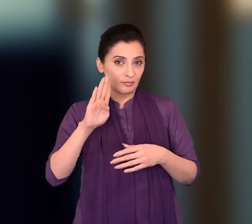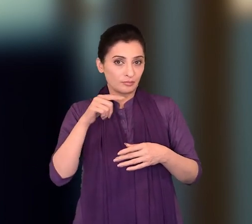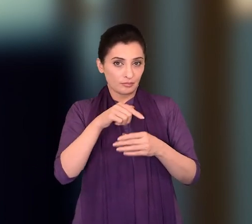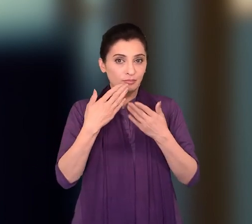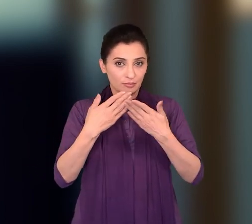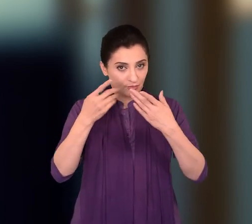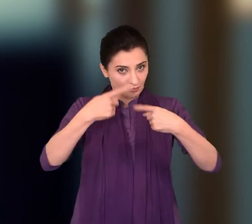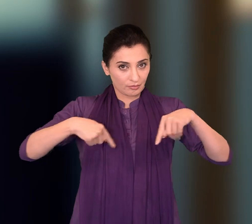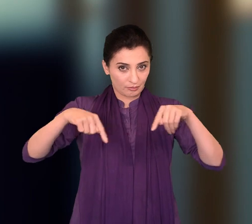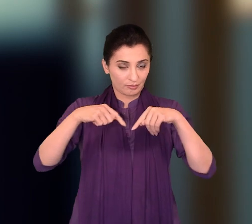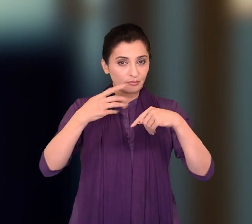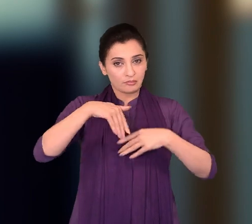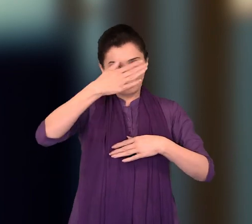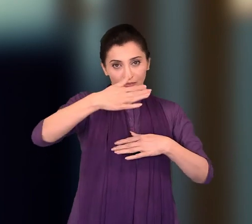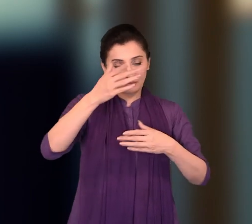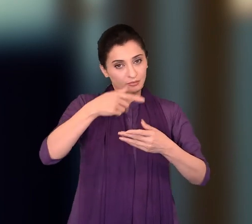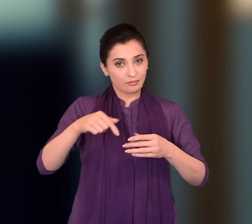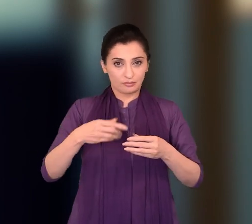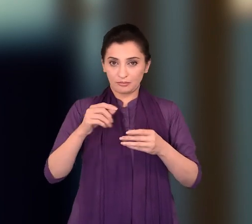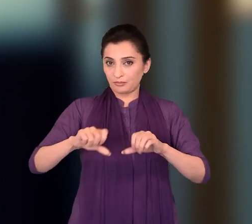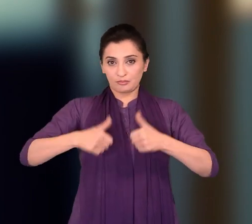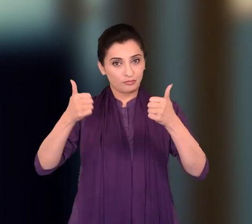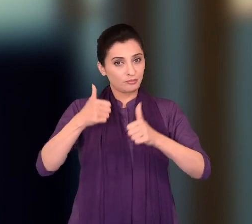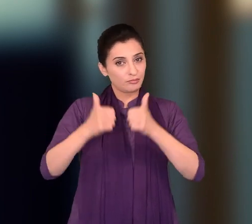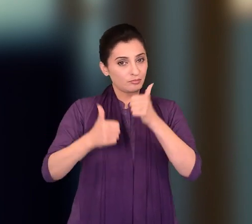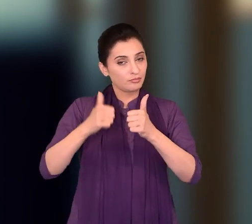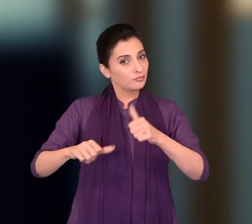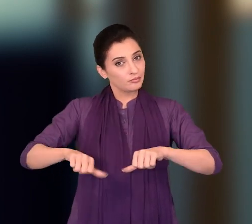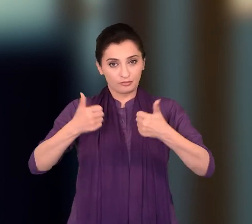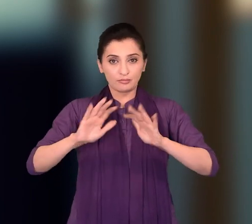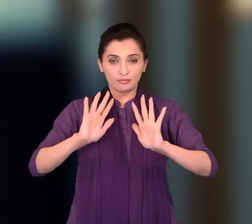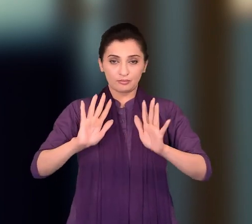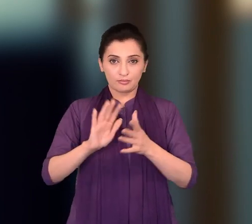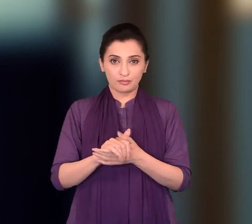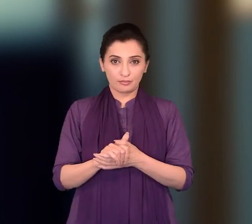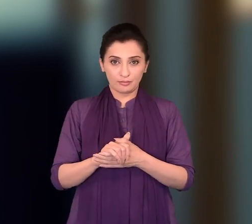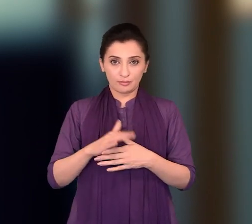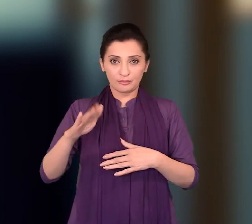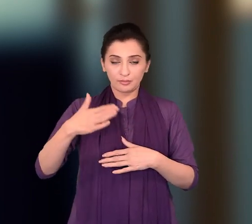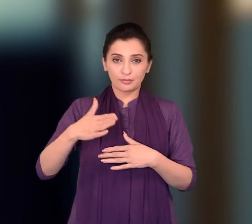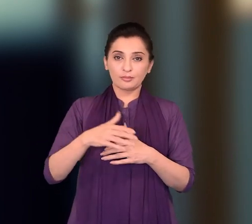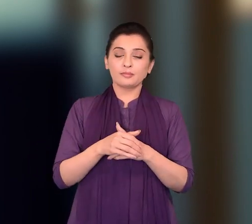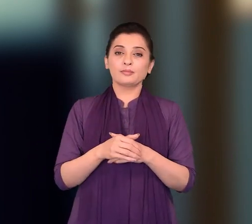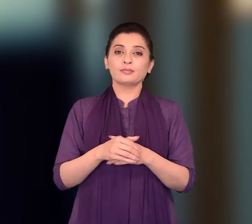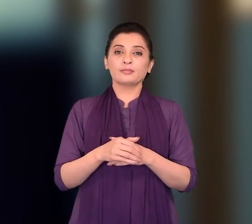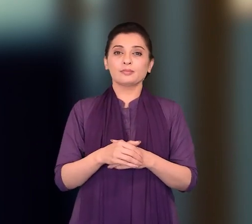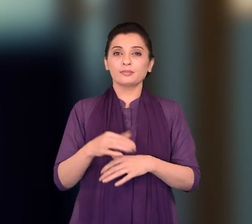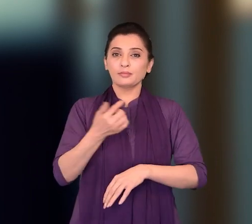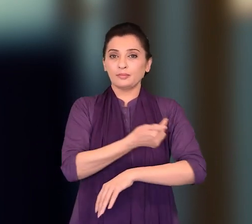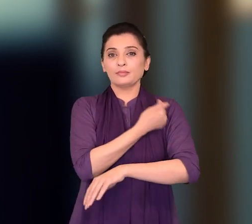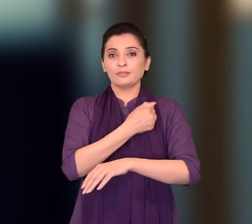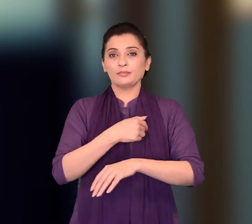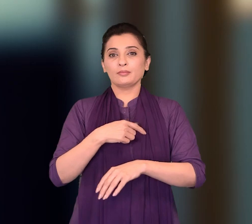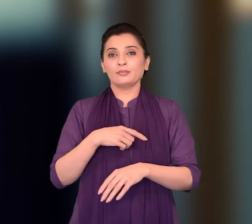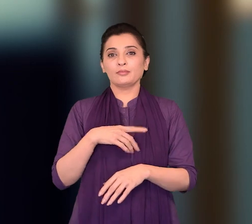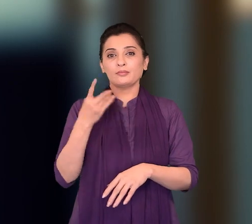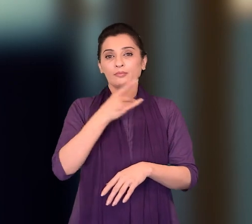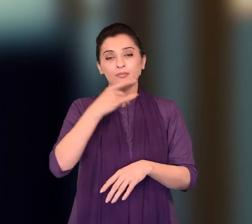پریکٹیشنرز UK. میں نے کا ایگزام پاس کیا, ایگزام دیا اور پھر اس کے بعد میں نے ایز اے جنرل